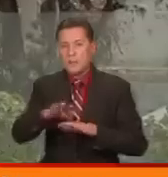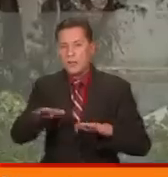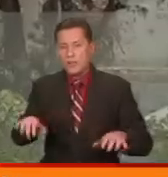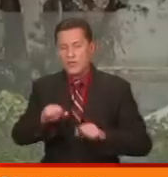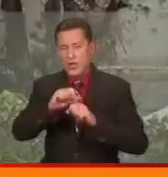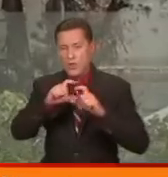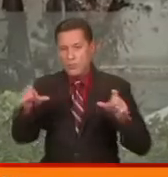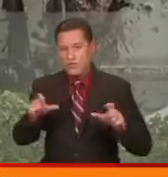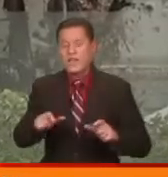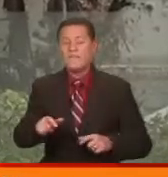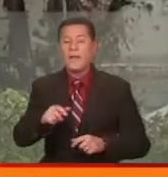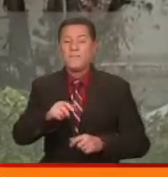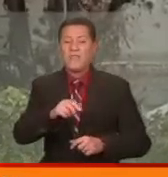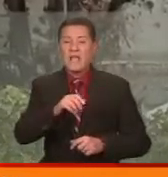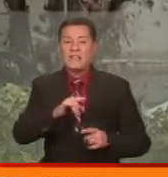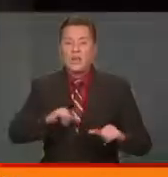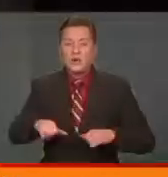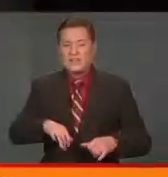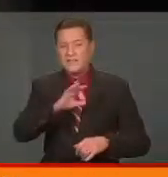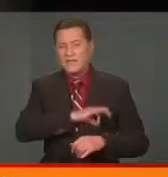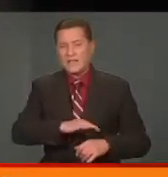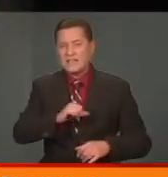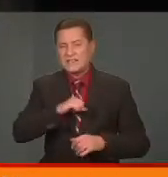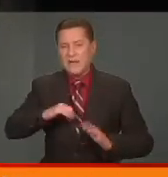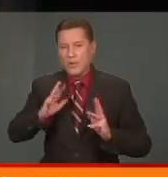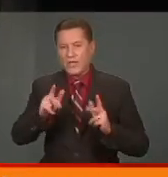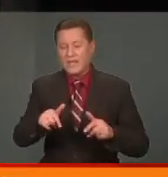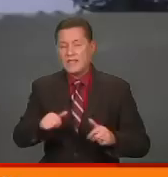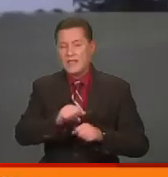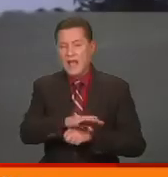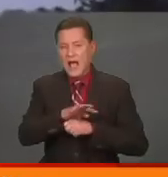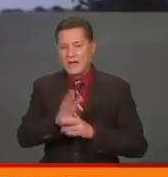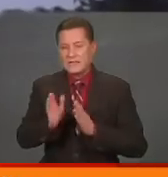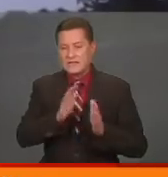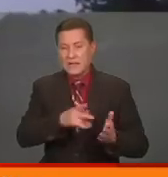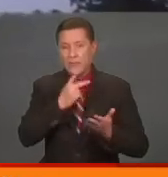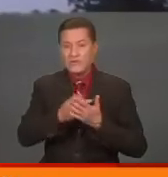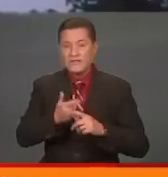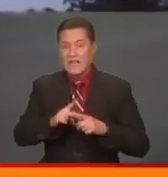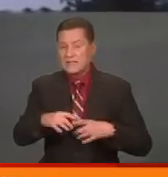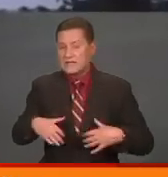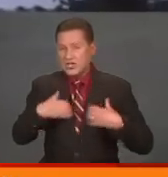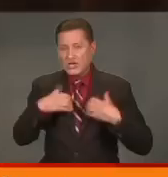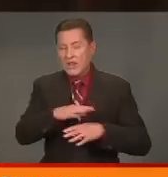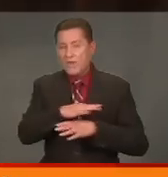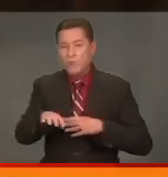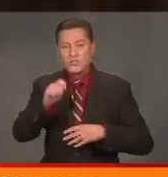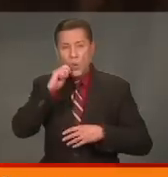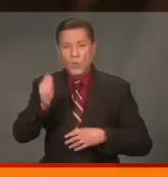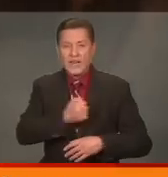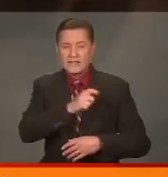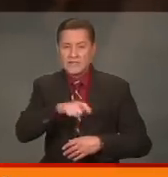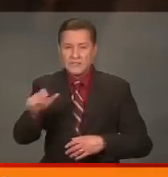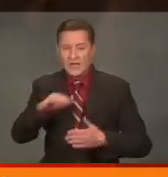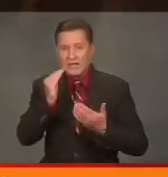Авдіївки терористи використали ще й самохідні артсистеми. Прошу подивитися на ці жахливі обстріли. Українські солдати ховаються в